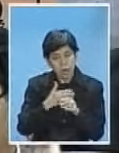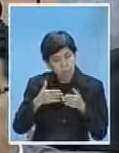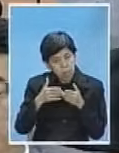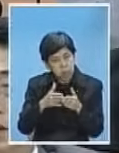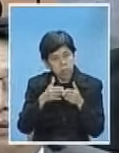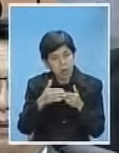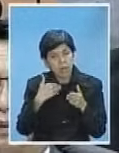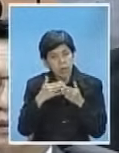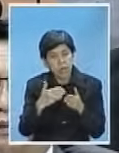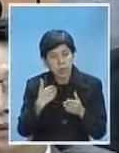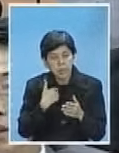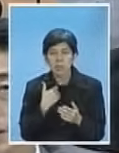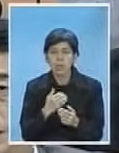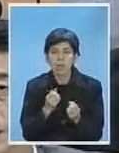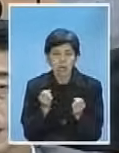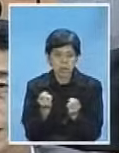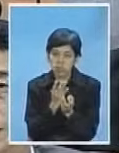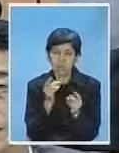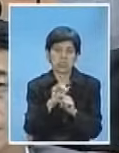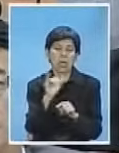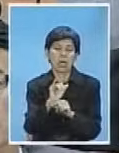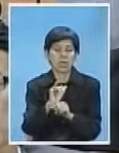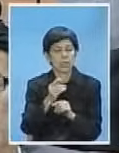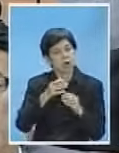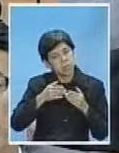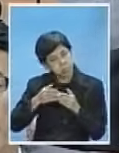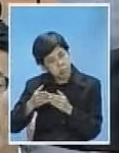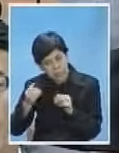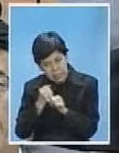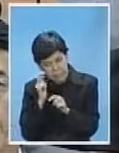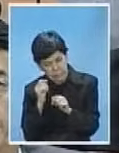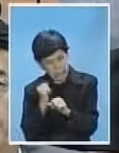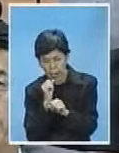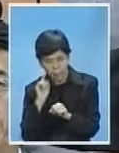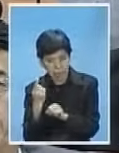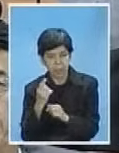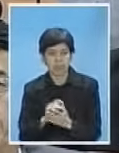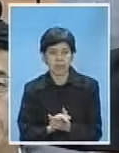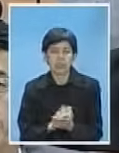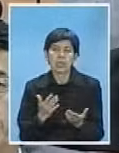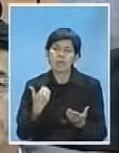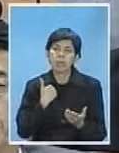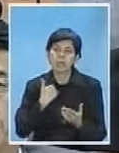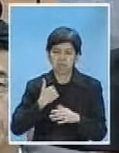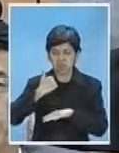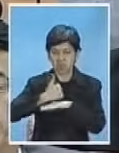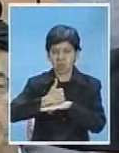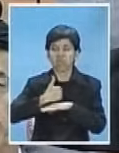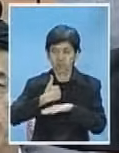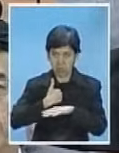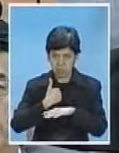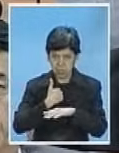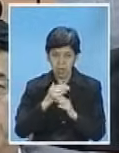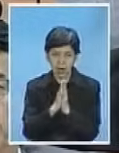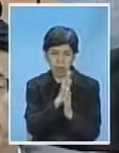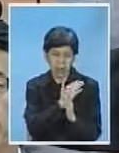บตีไม่แตกต้องกลับไปต่อเรือใหม่แต่ว่ามีเจ้าเมืองกับพระส